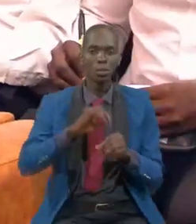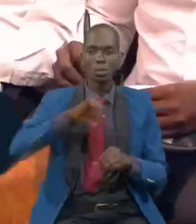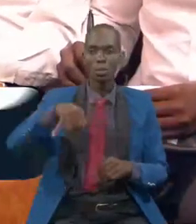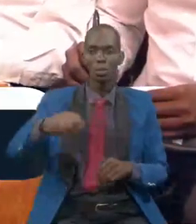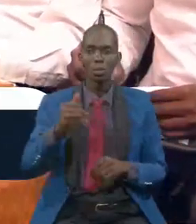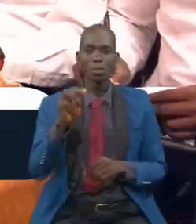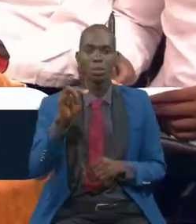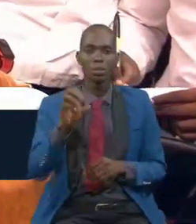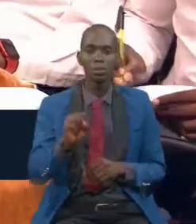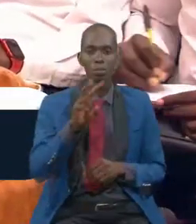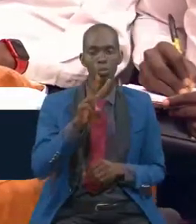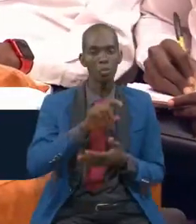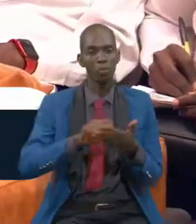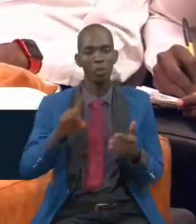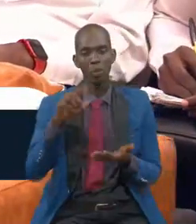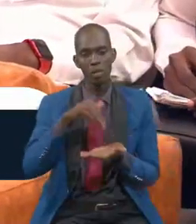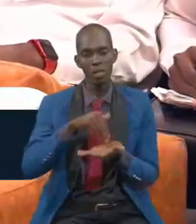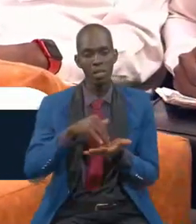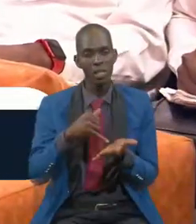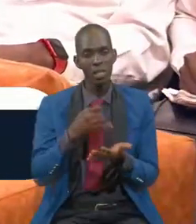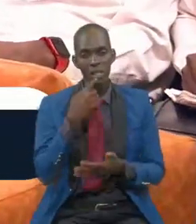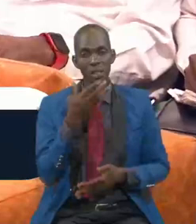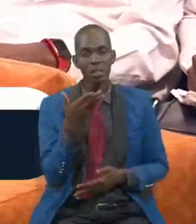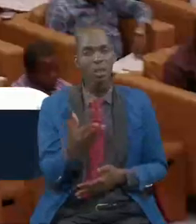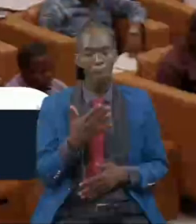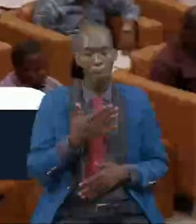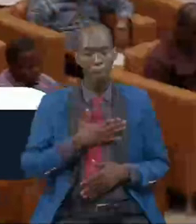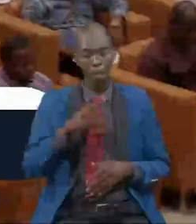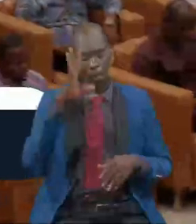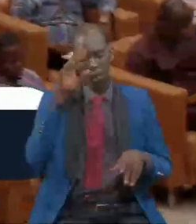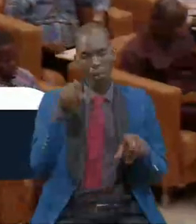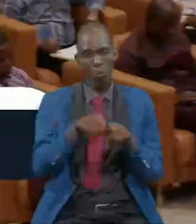Jacques chapitre 2, verset 1. Mes frères,